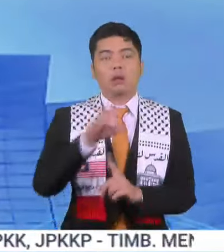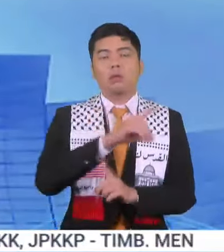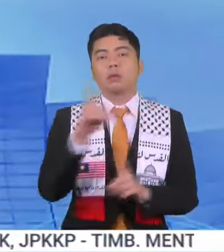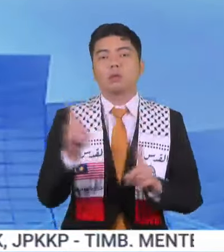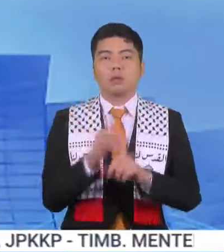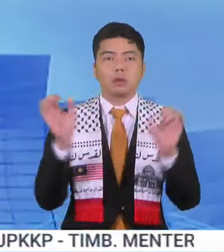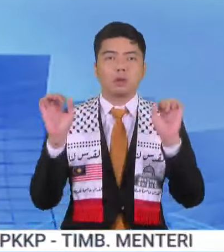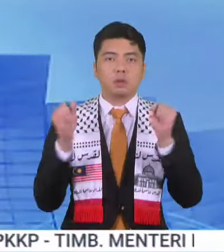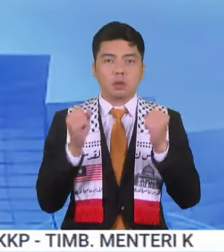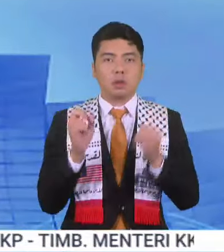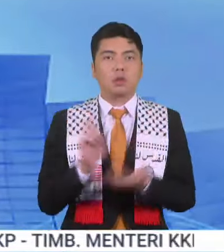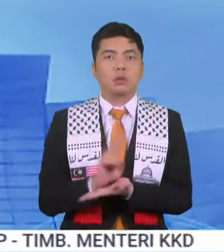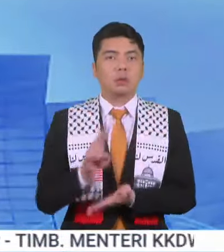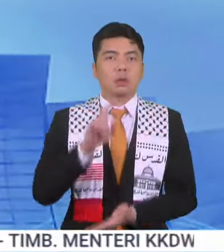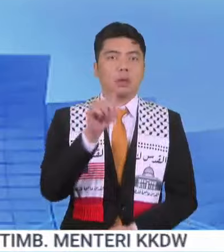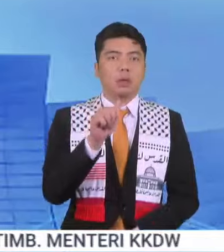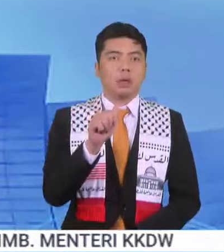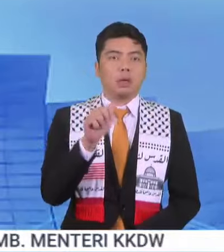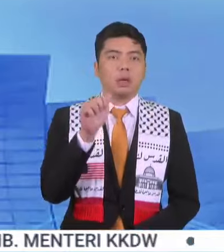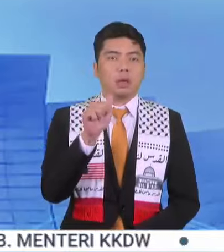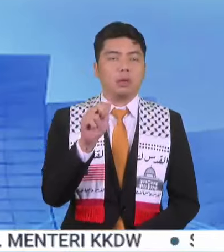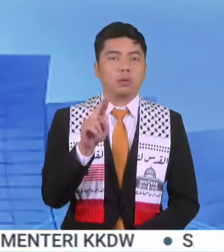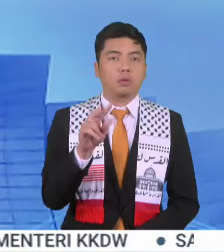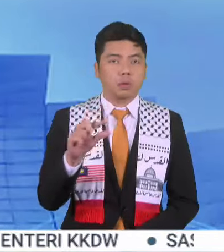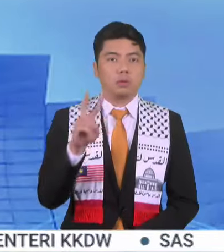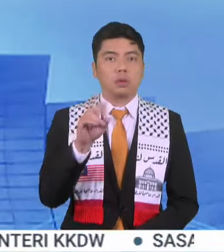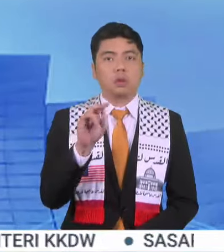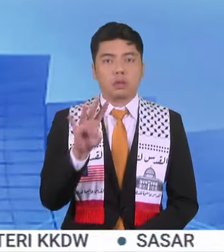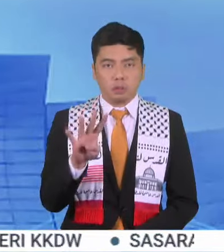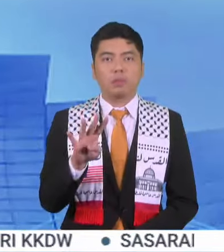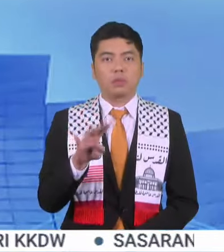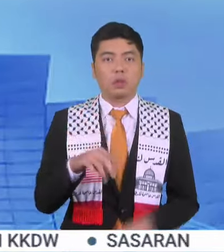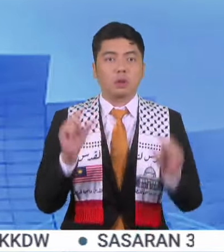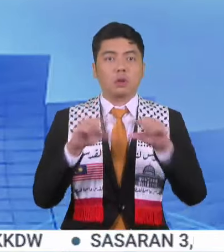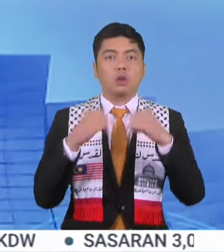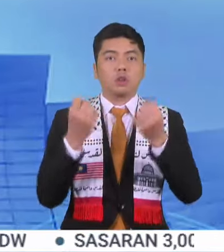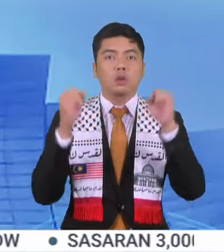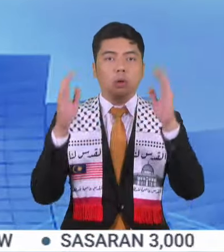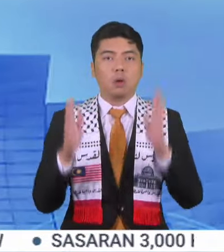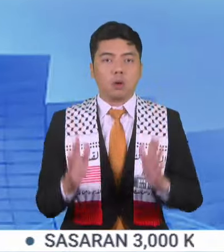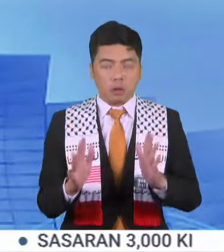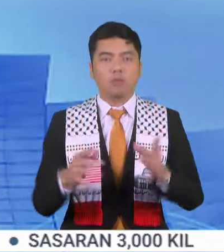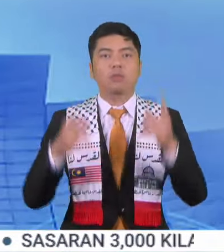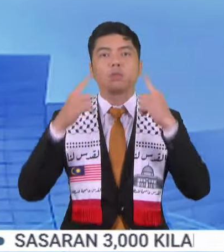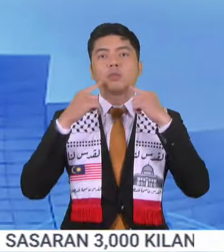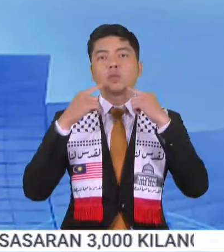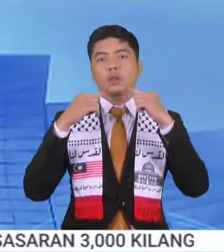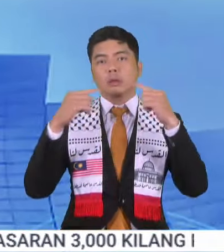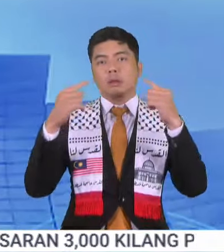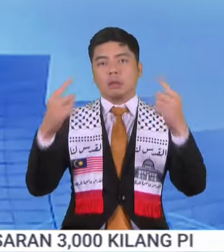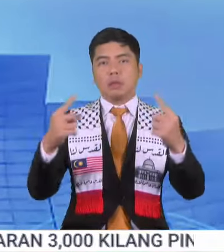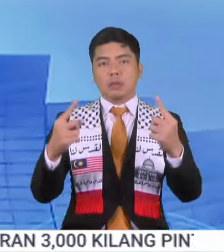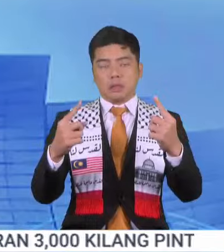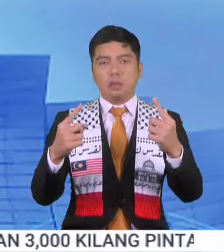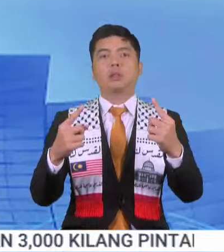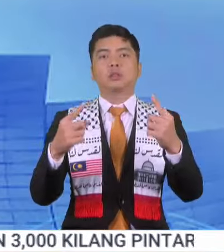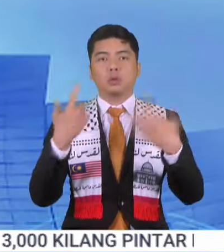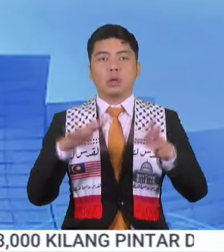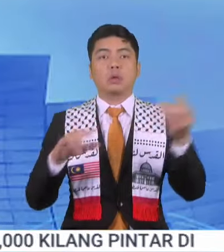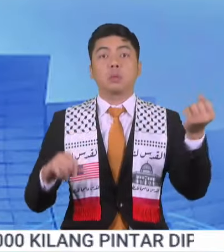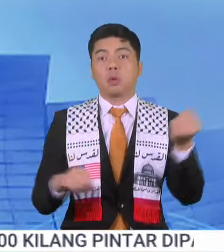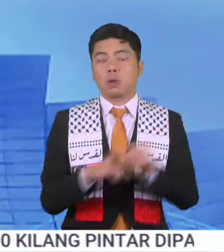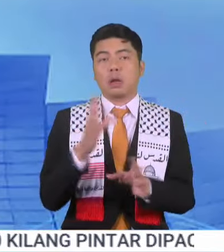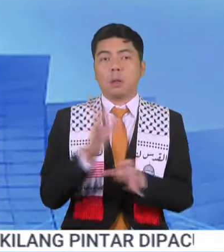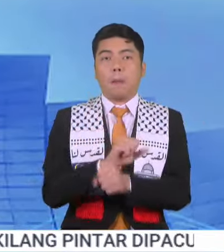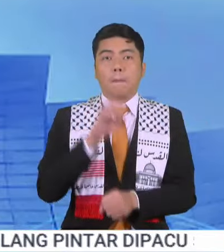Perkembangan sukan Universiti ASEAN AUG 2024. Skuad olahraga negara meneruskan kecemerlangan di temasya Dwi Tahunan itu dengan